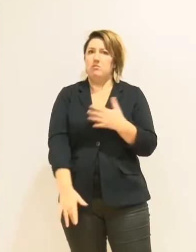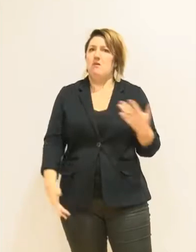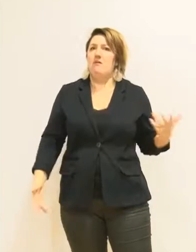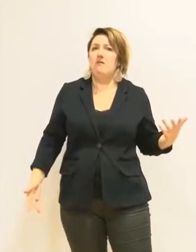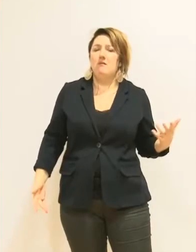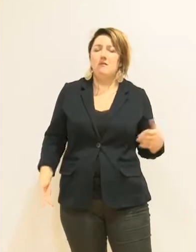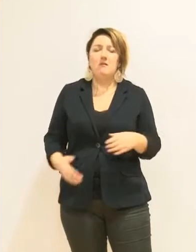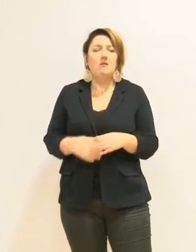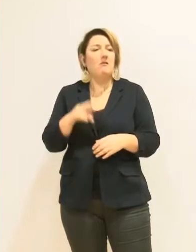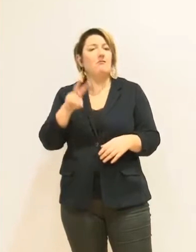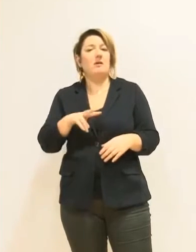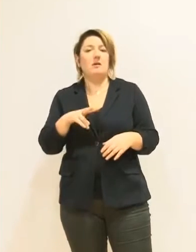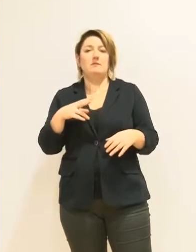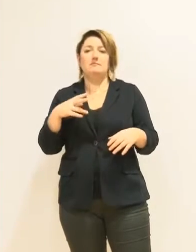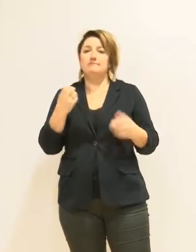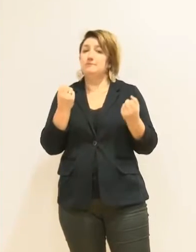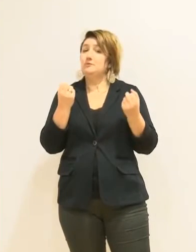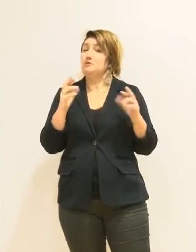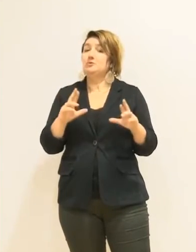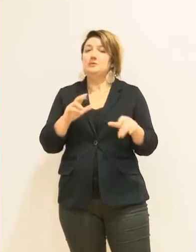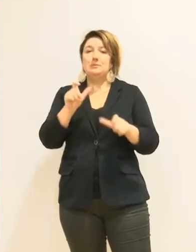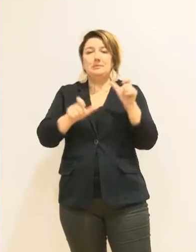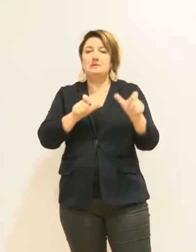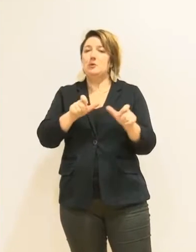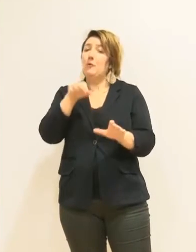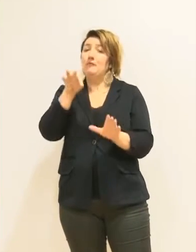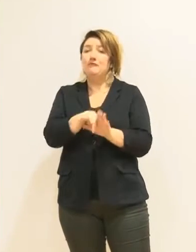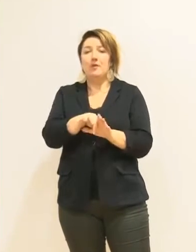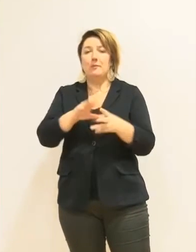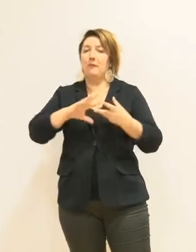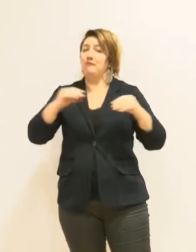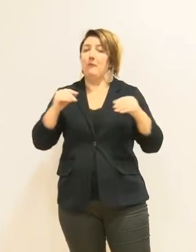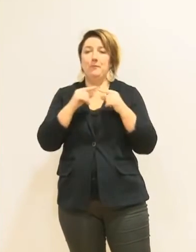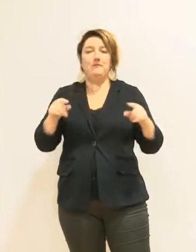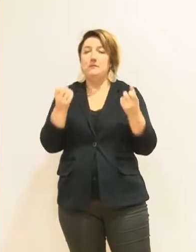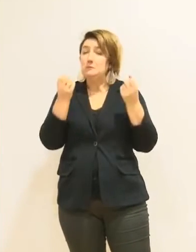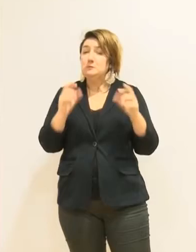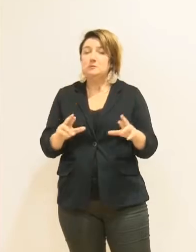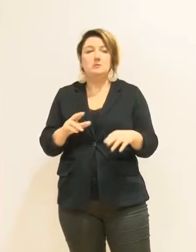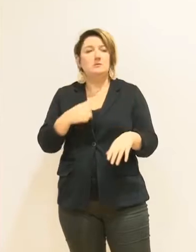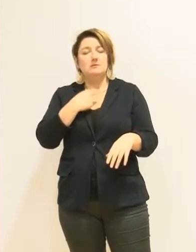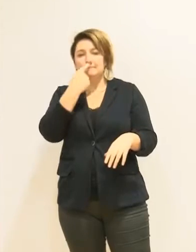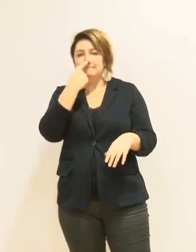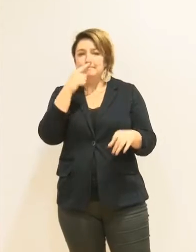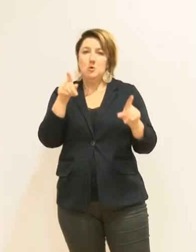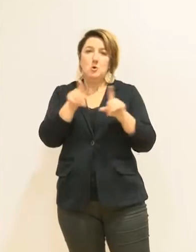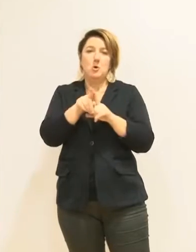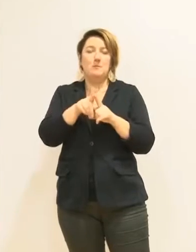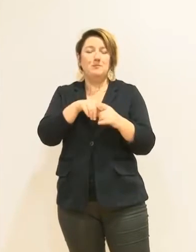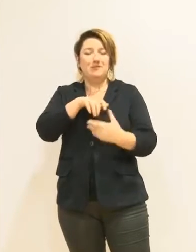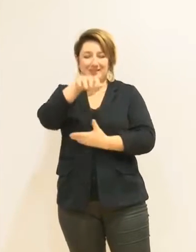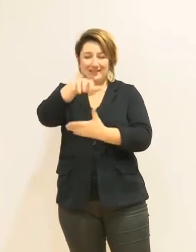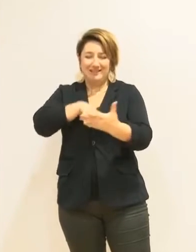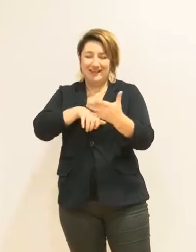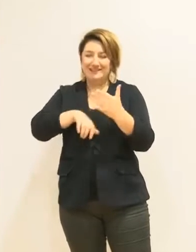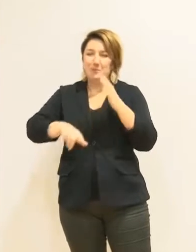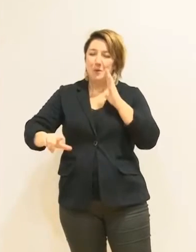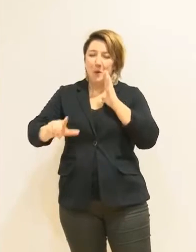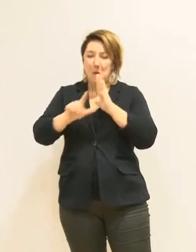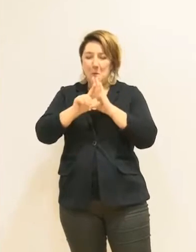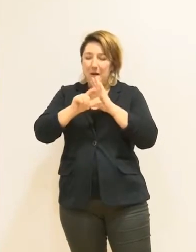nous auraient appréhendé différemment leur vote. Cela donne l'impression que vous avez voulu border juridiquement ces textes et